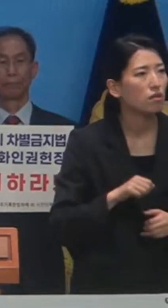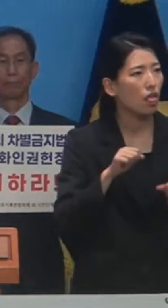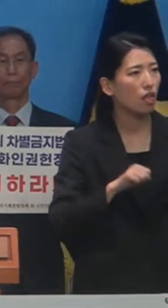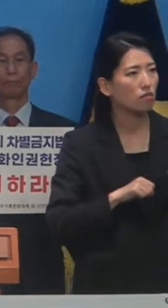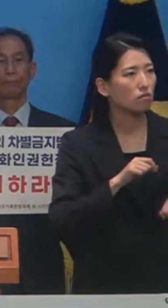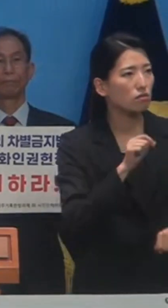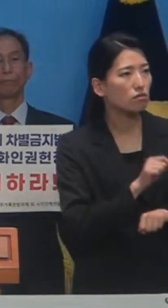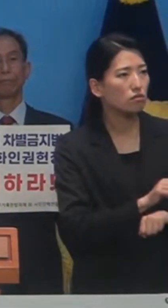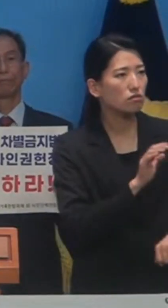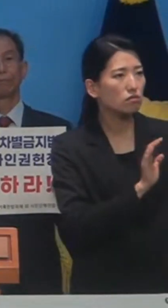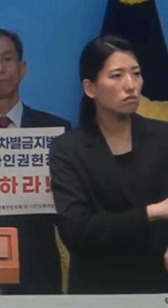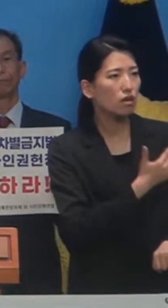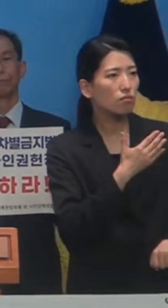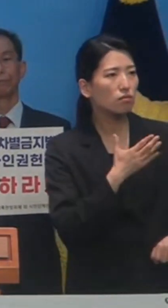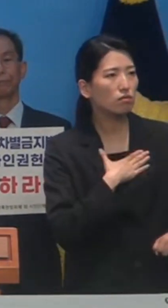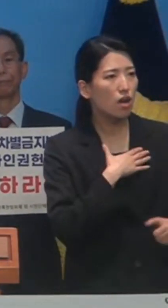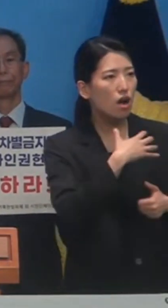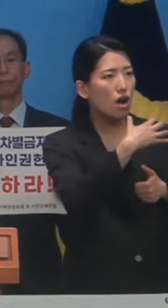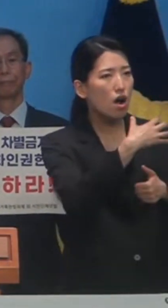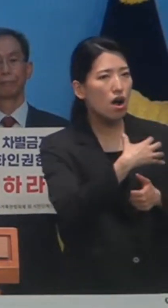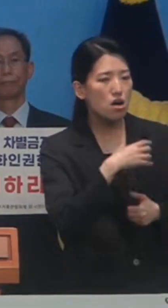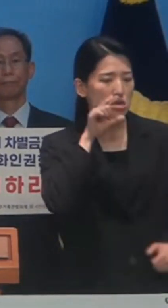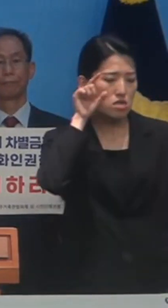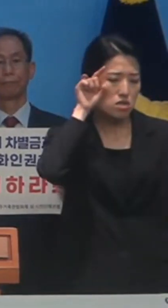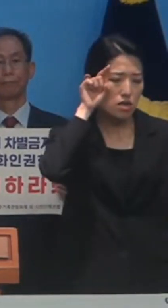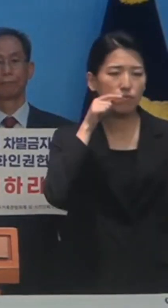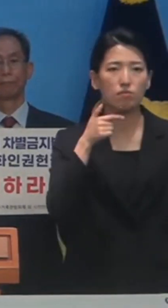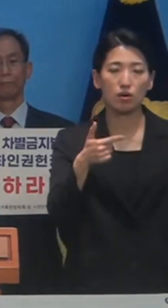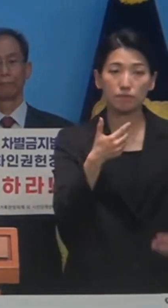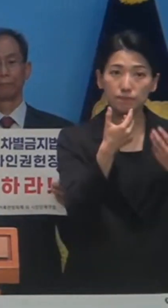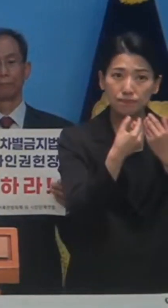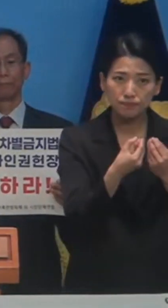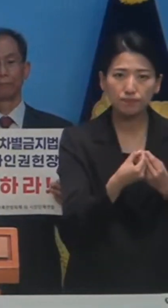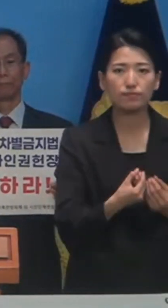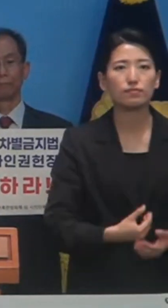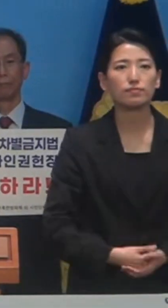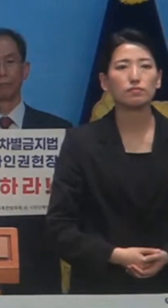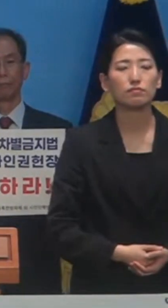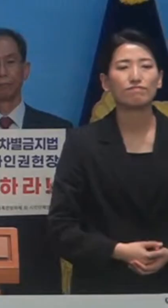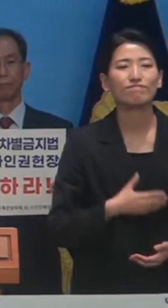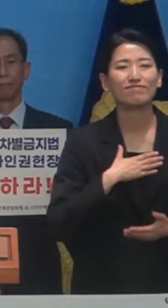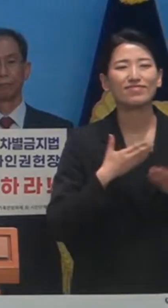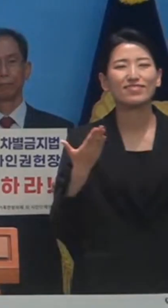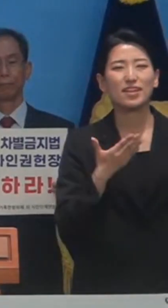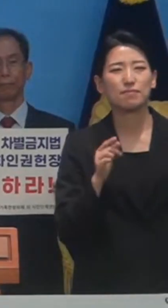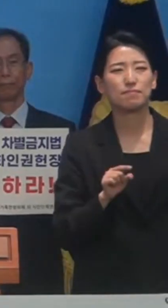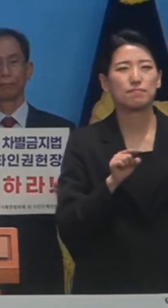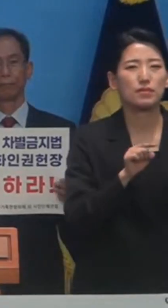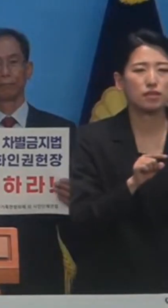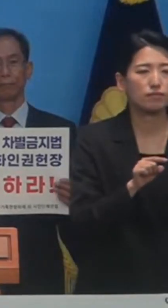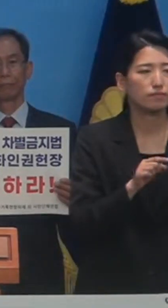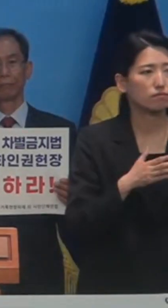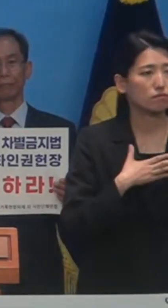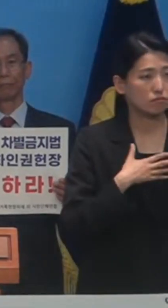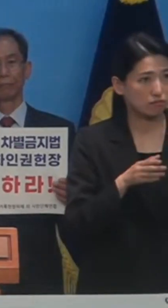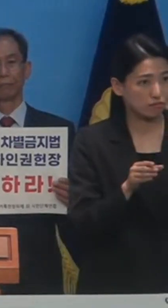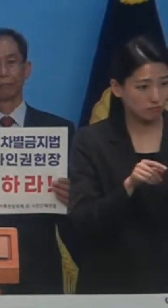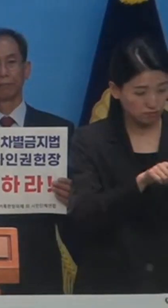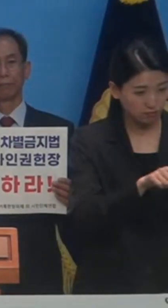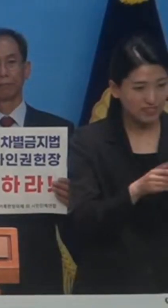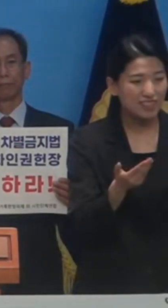리스크와 정신적 부담이 주어집니다. 예를 들면 출근을 하자마자 임신을 했다고